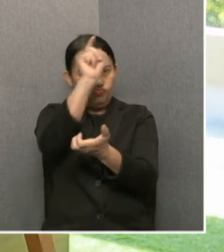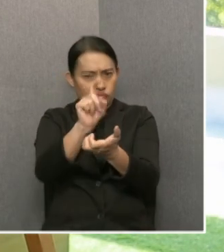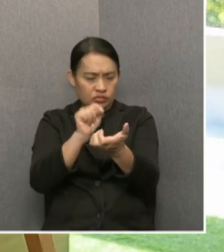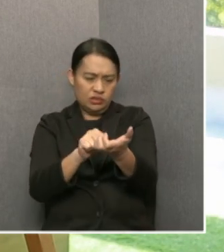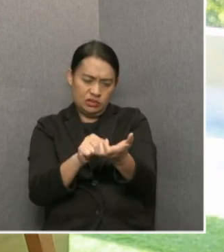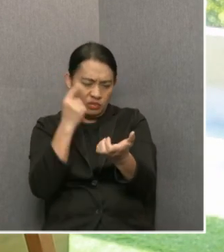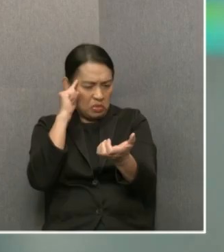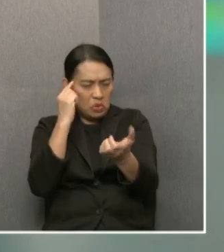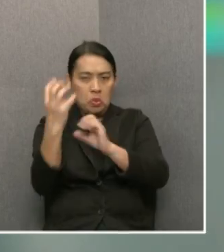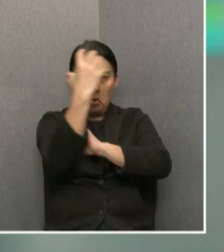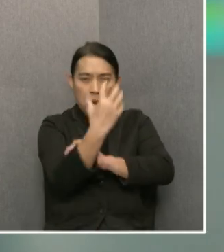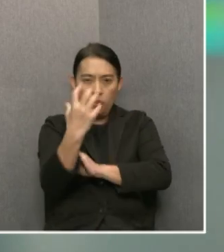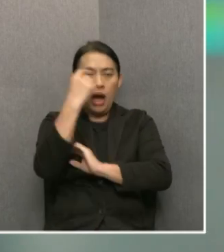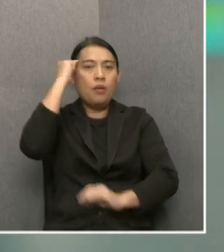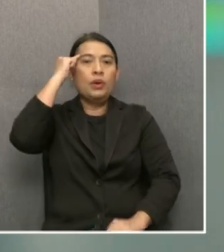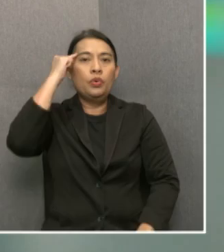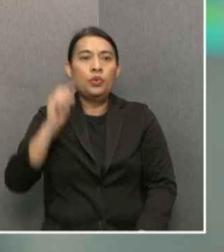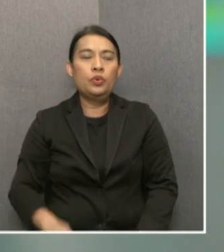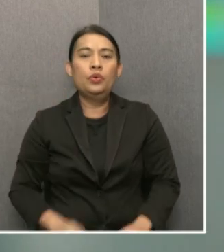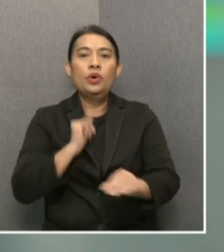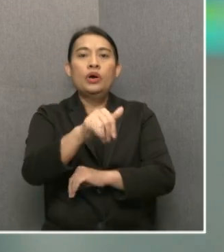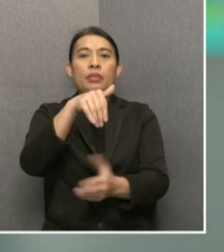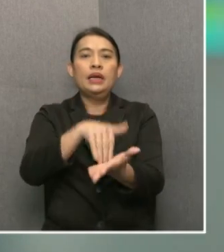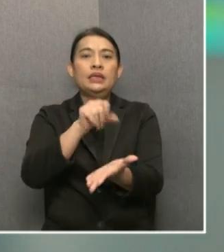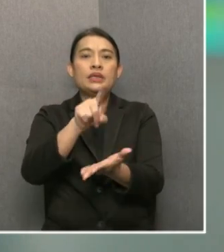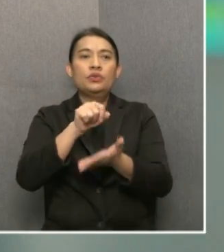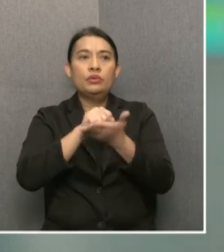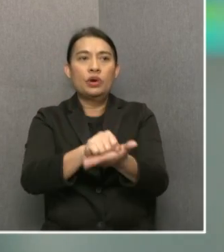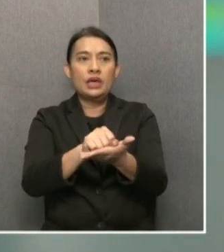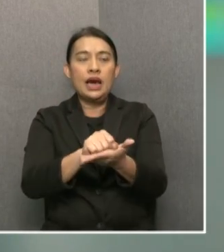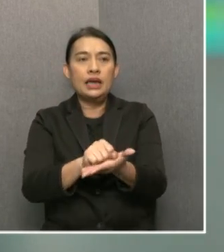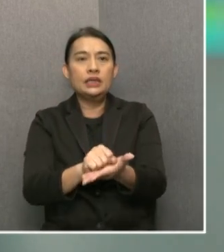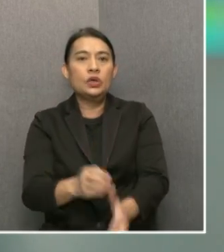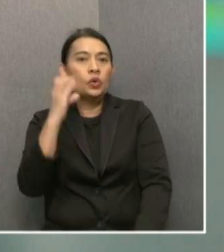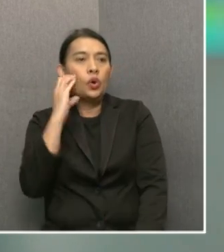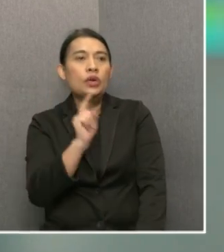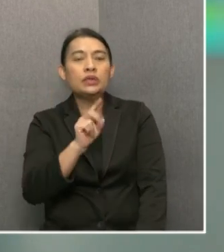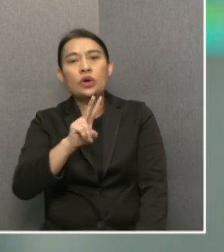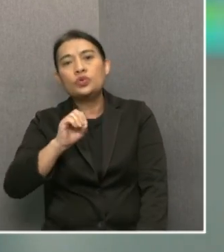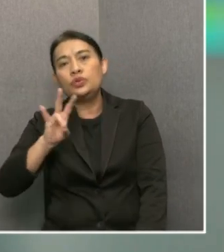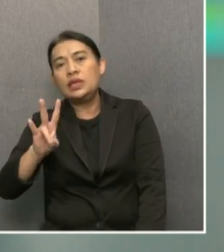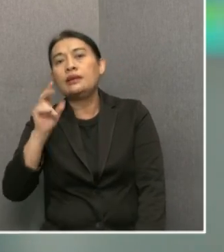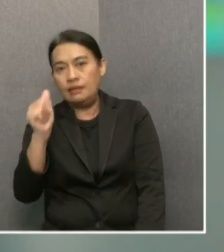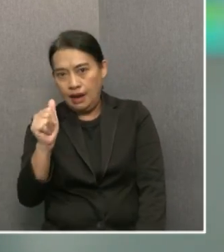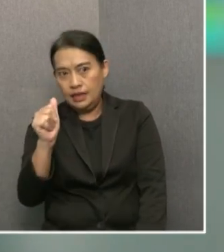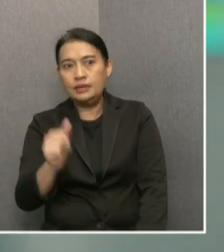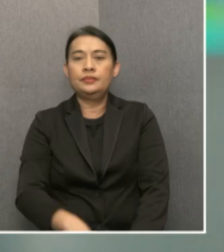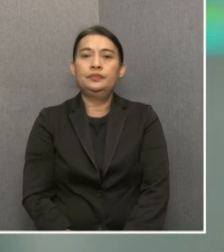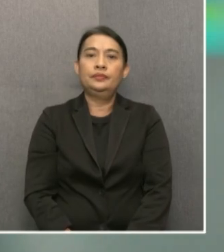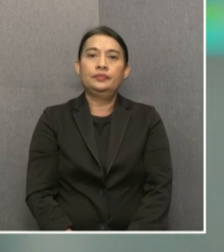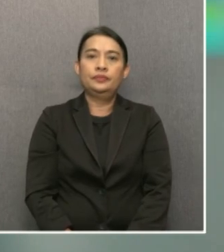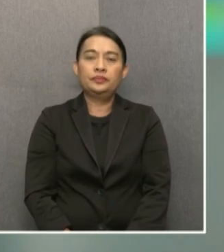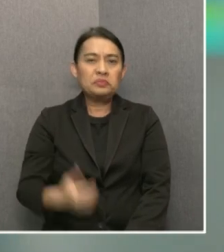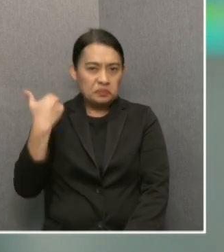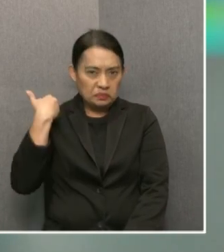จจะหลอกลวงหรือเปล่าเนี่ยก็สามารถมาที่ศูนย์บริการประชาชน1207เพื่อให้เราเนี่ยตรวจสอบเชิงลึกได้นะคะจริงๆมีอีกหล